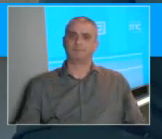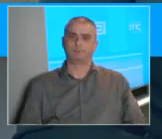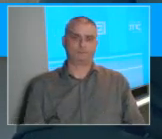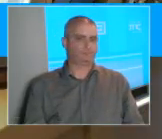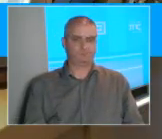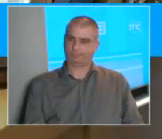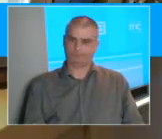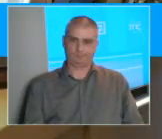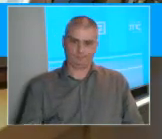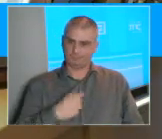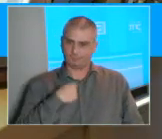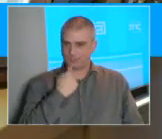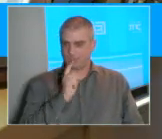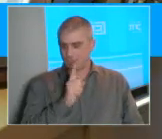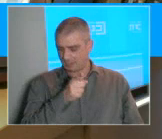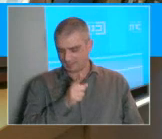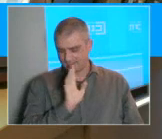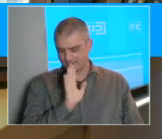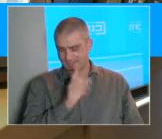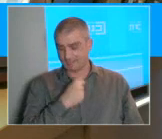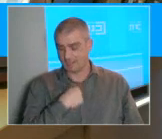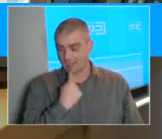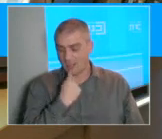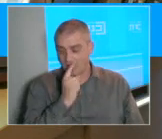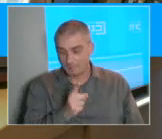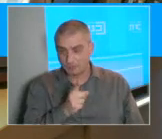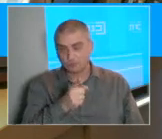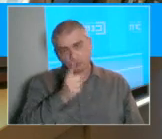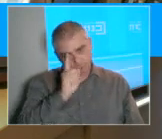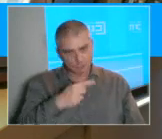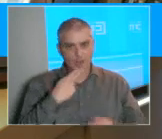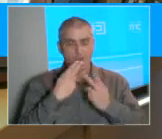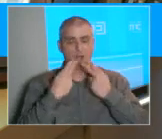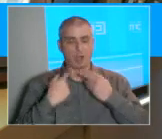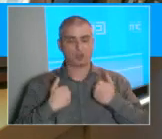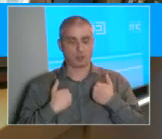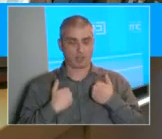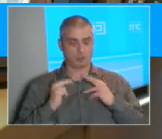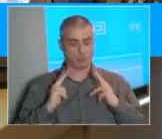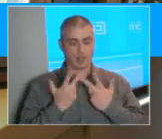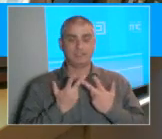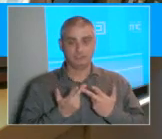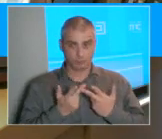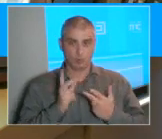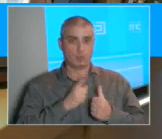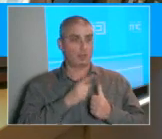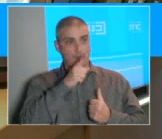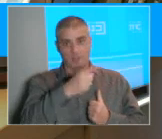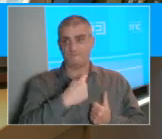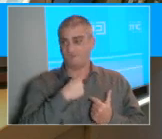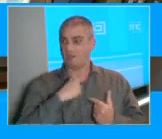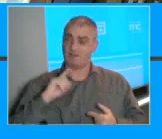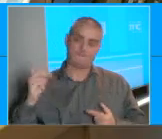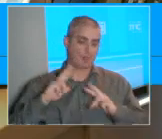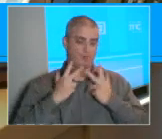אני לא אמרתי שהוא, לא, אני אמרתי שהוא נדרש לענות לנו, לציבור, גם לך וגם לי